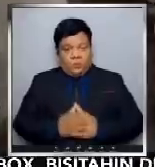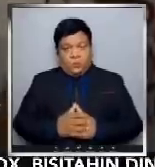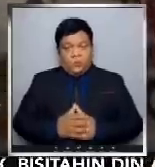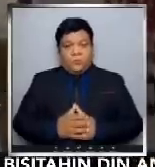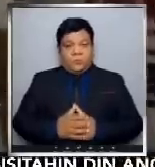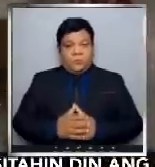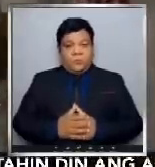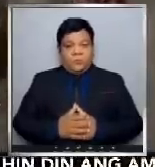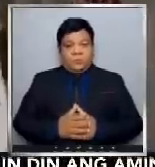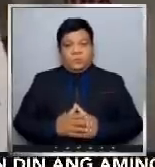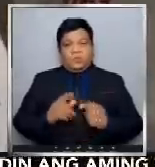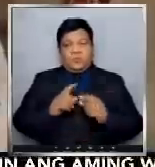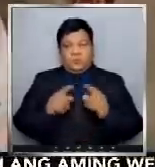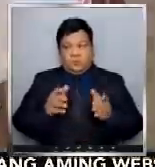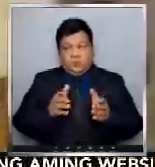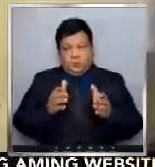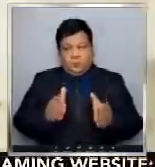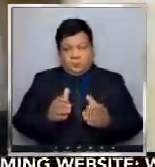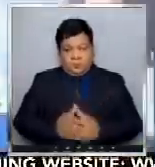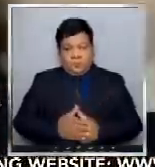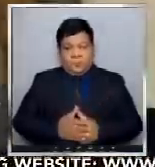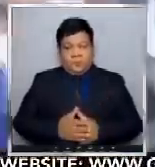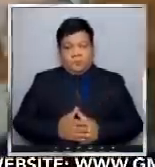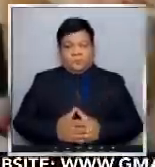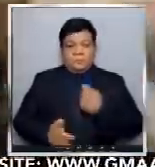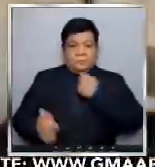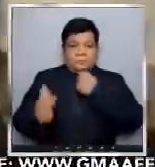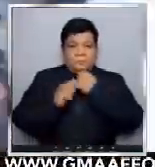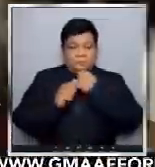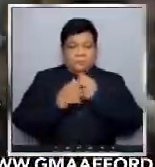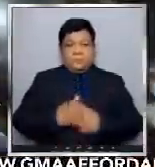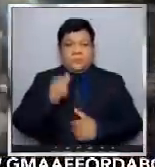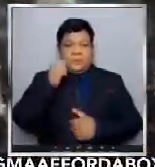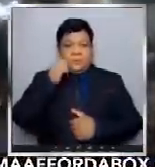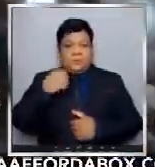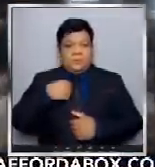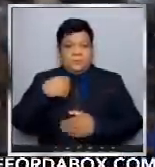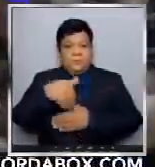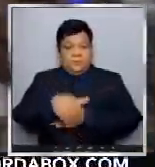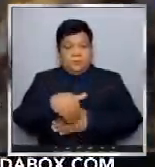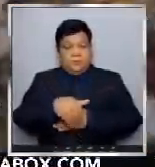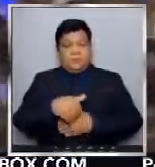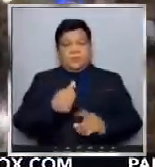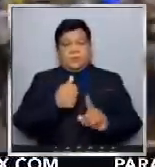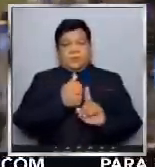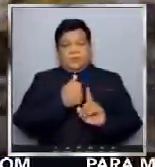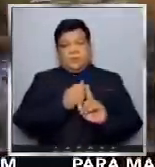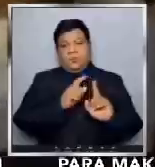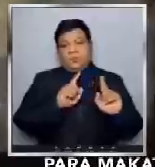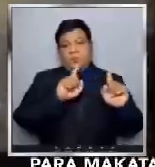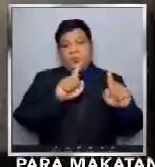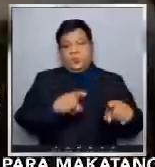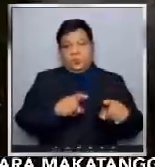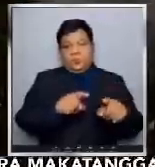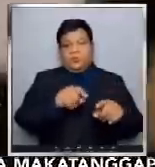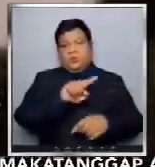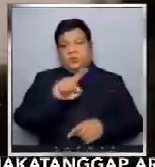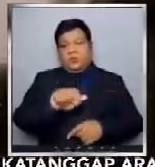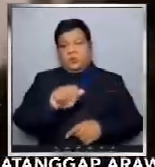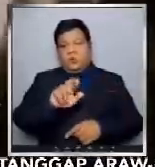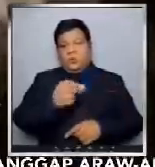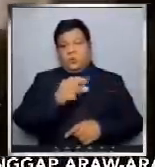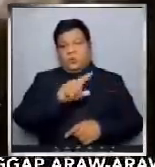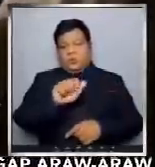Napamamaraan. Kagabi, dumalo si Moreno sa pagpapailaw ng bagong Zaragoza Center Island at New Gardens sa